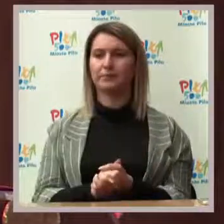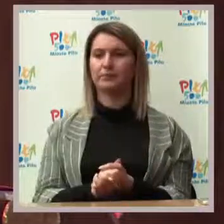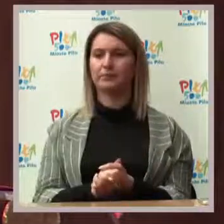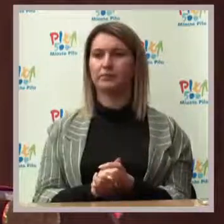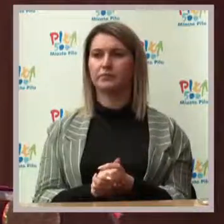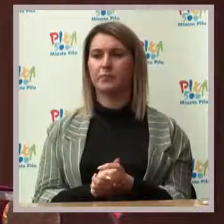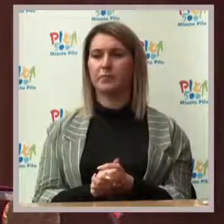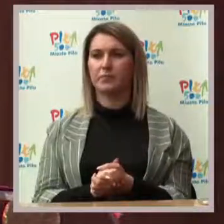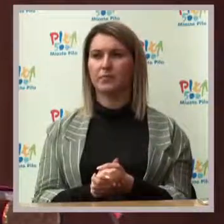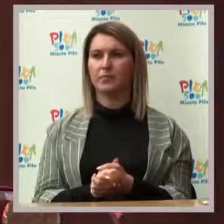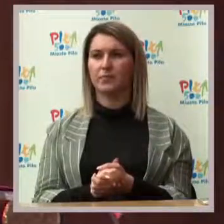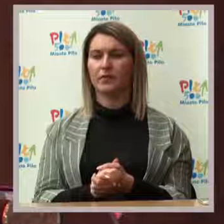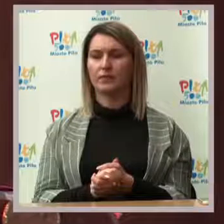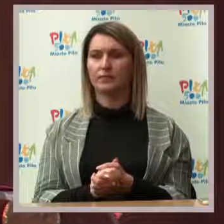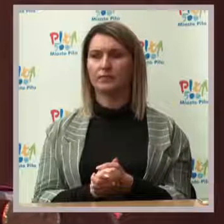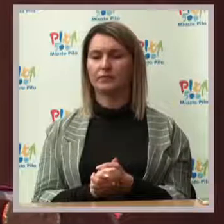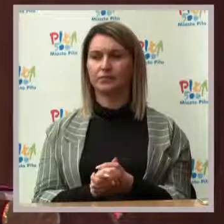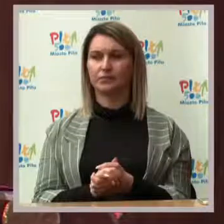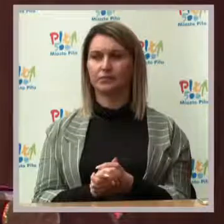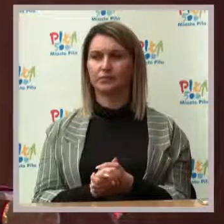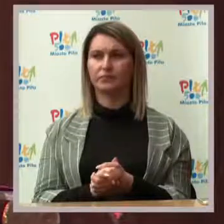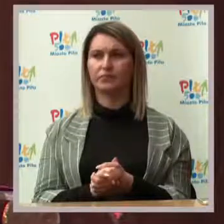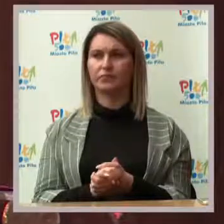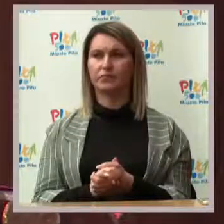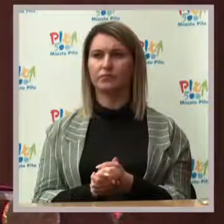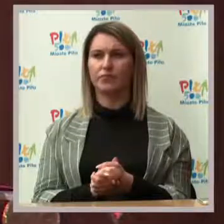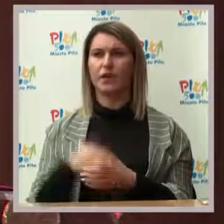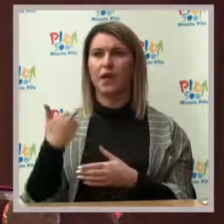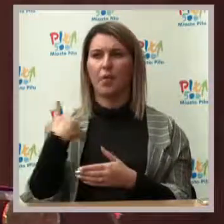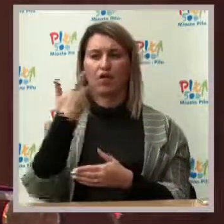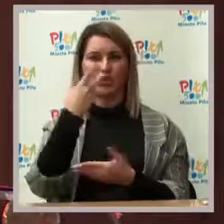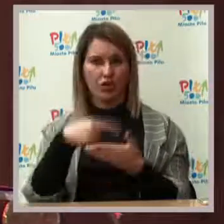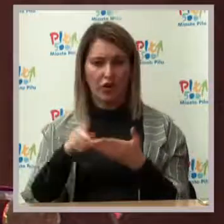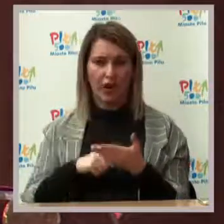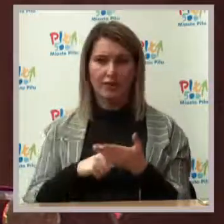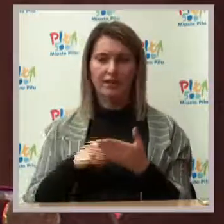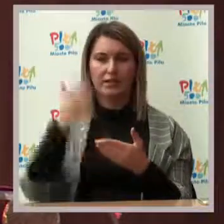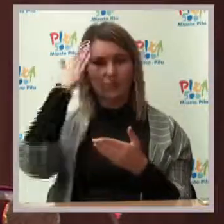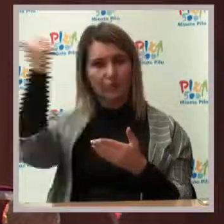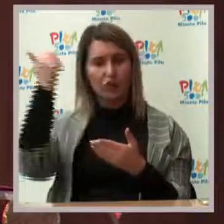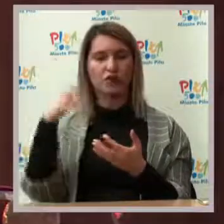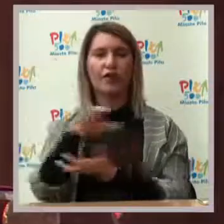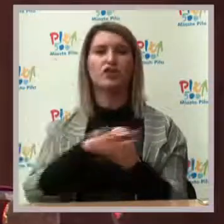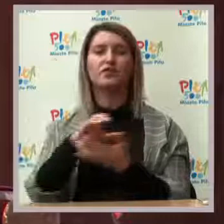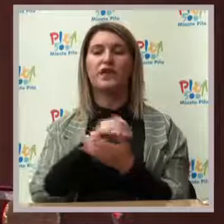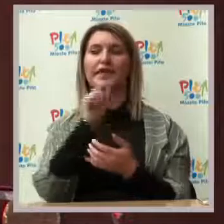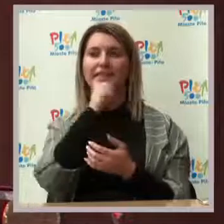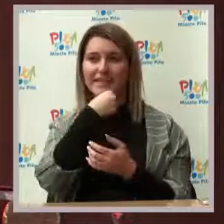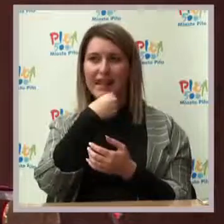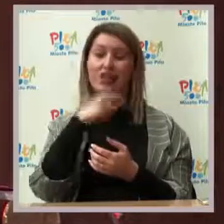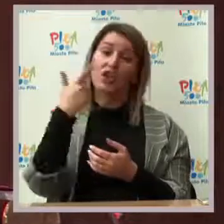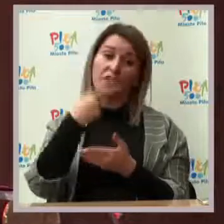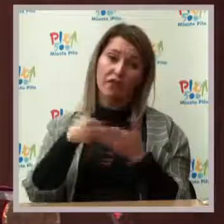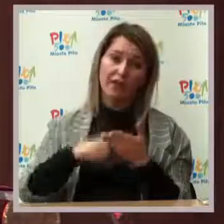Startowali w różnych imprezach światowych, w tym 3 razy w Mistrzostwach Świata Seniorów, 2 razy